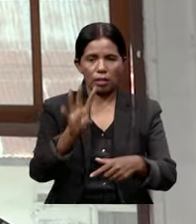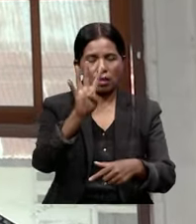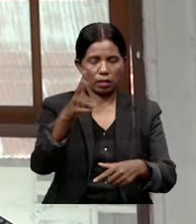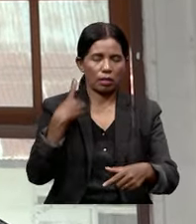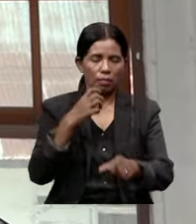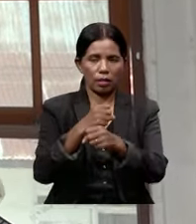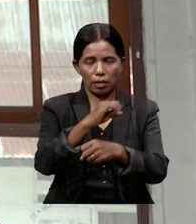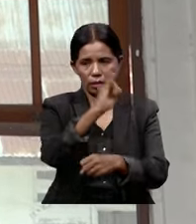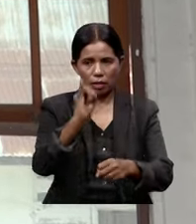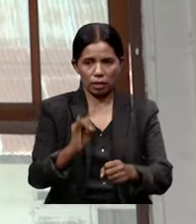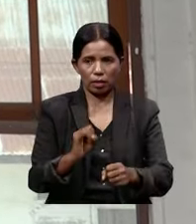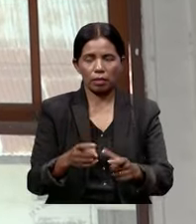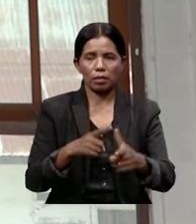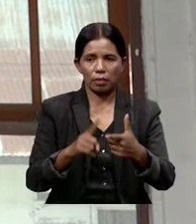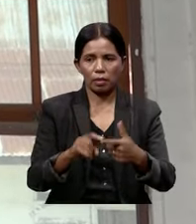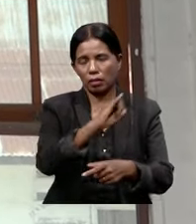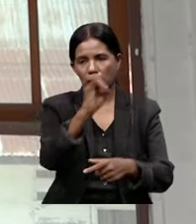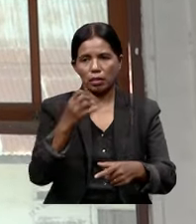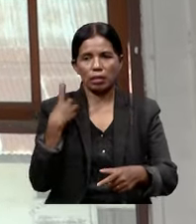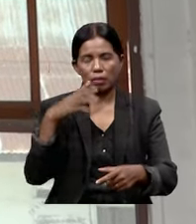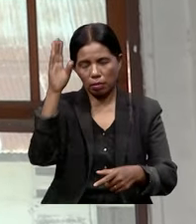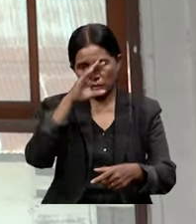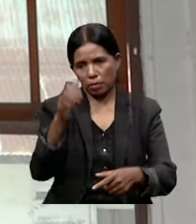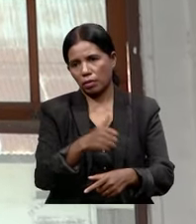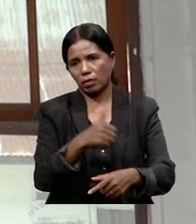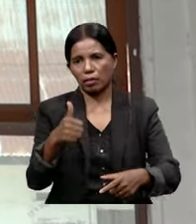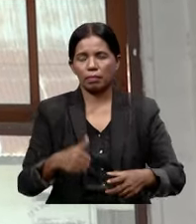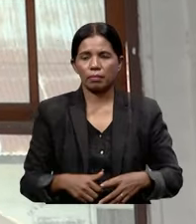sah, mai bi kami depois halo identifikasi sah mak kami sibuk ke tuir tan sersel.